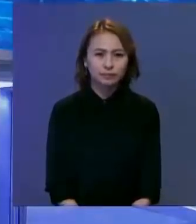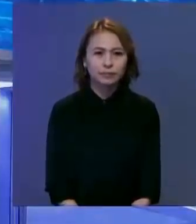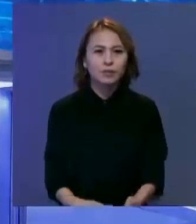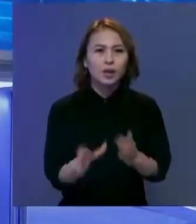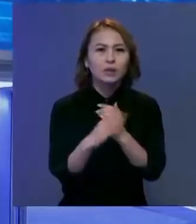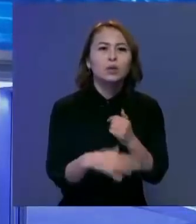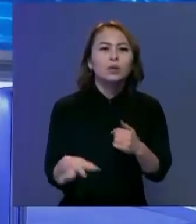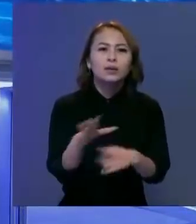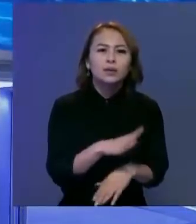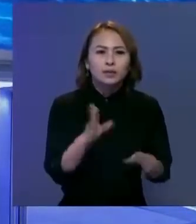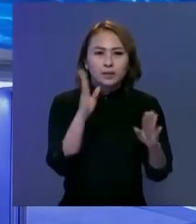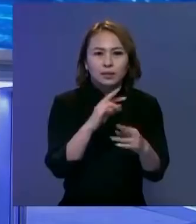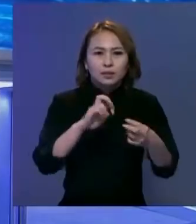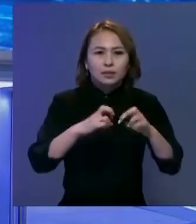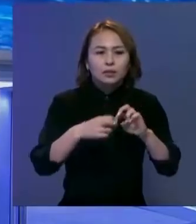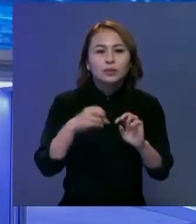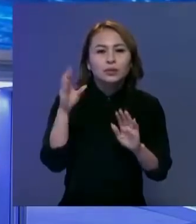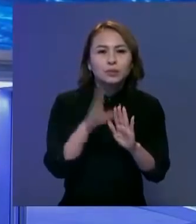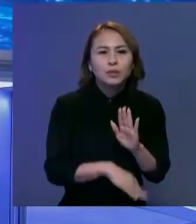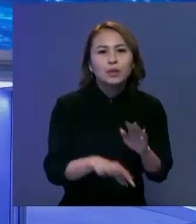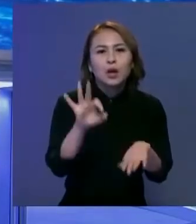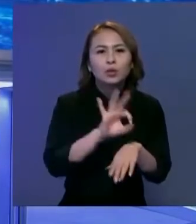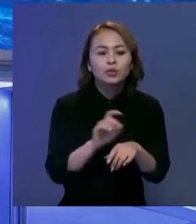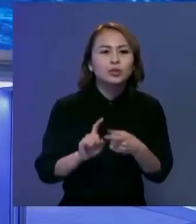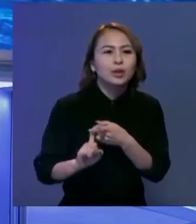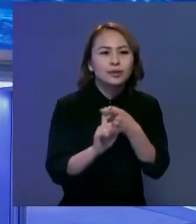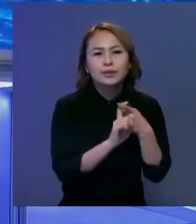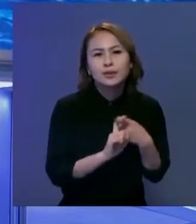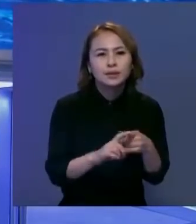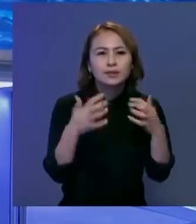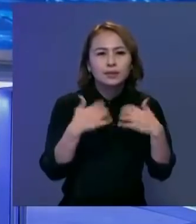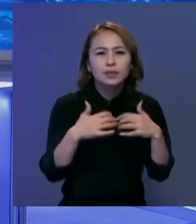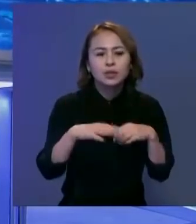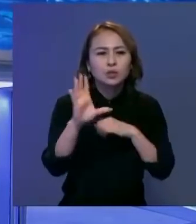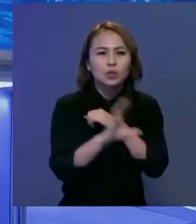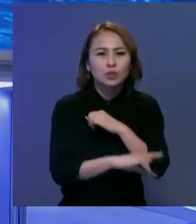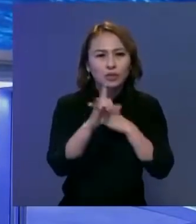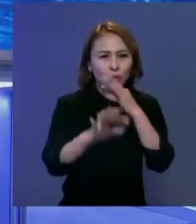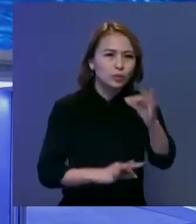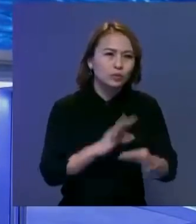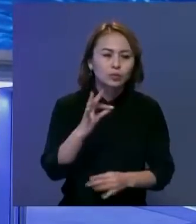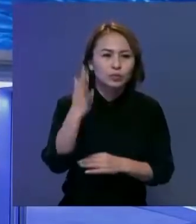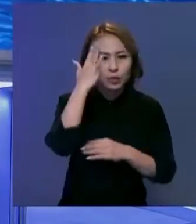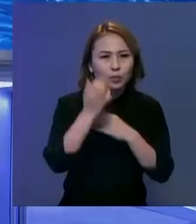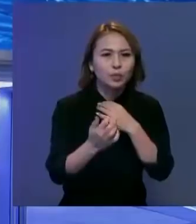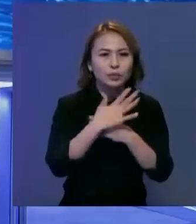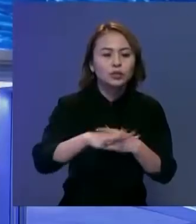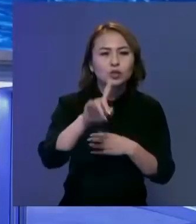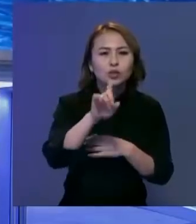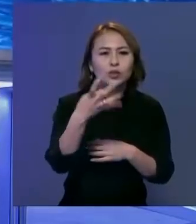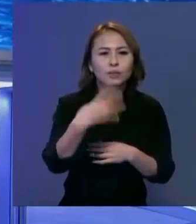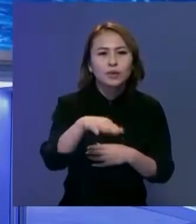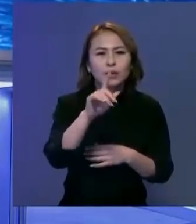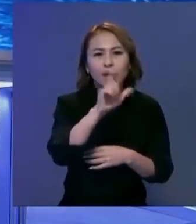Атырау облысында эпидемиологиялық ақуалы ұшық пара тауыру жұқтырғандардың саны артыққан, сонғы тәуіліп, мұнайлы өңірде